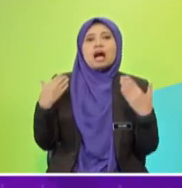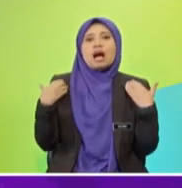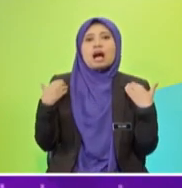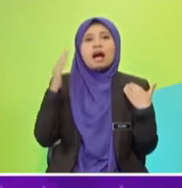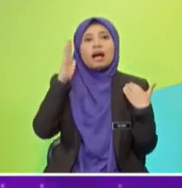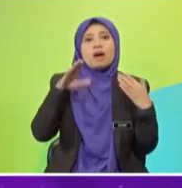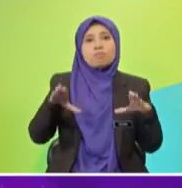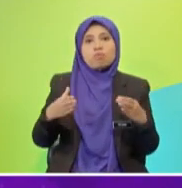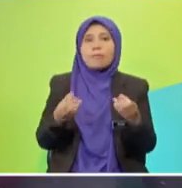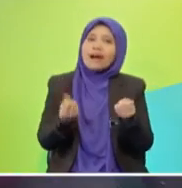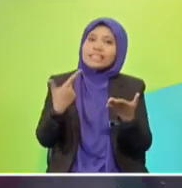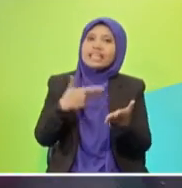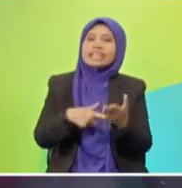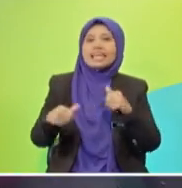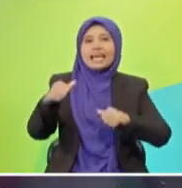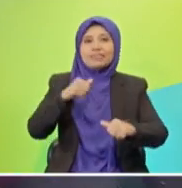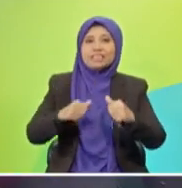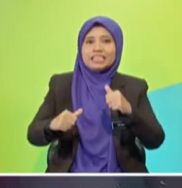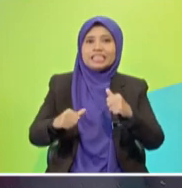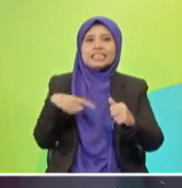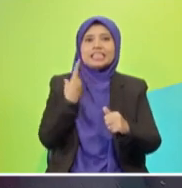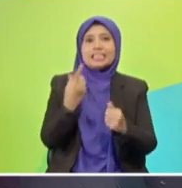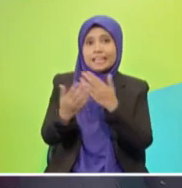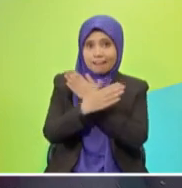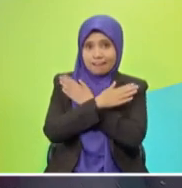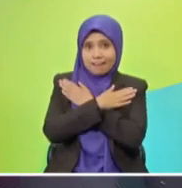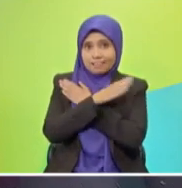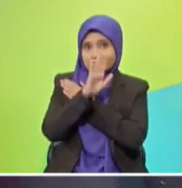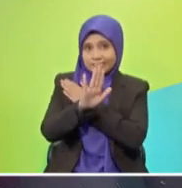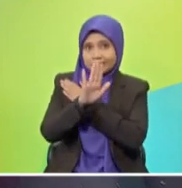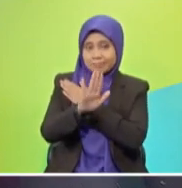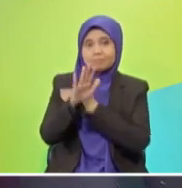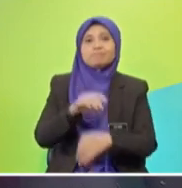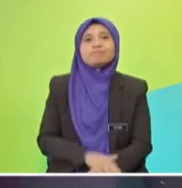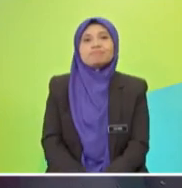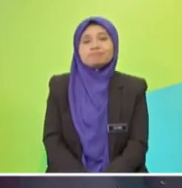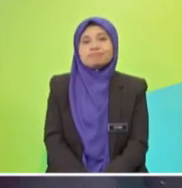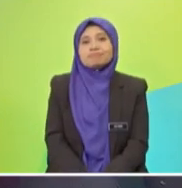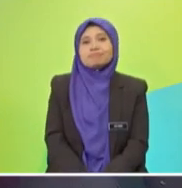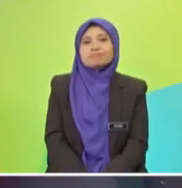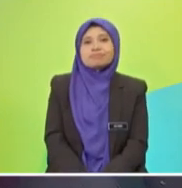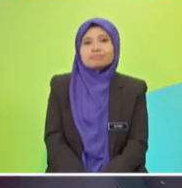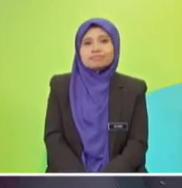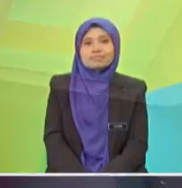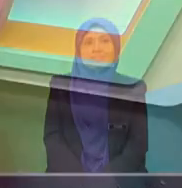selepas ini rumah kita berhasil ketika jangan ke mana-mana kembali ke diri ini qpn